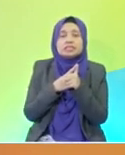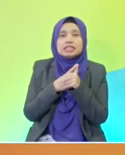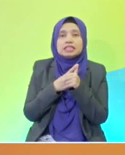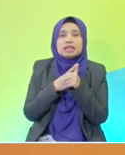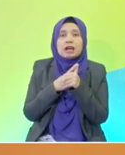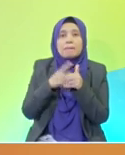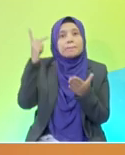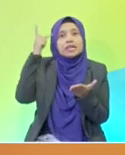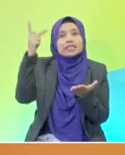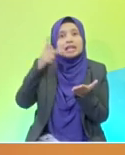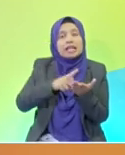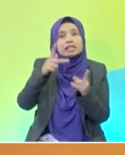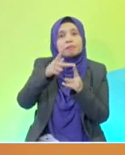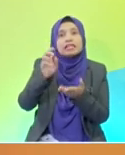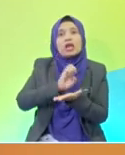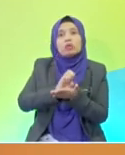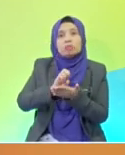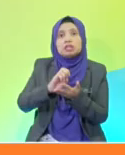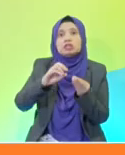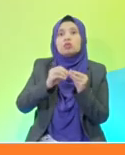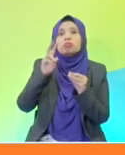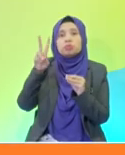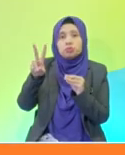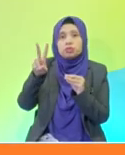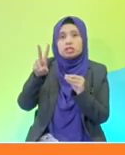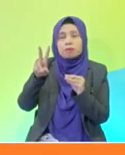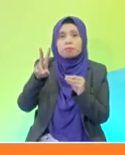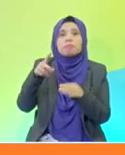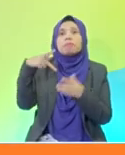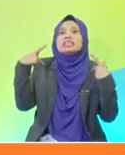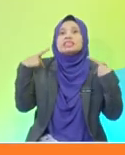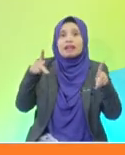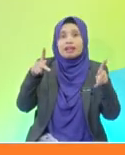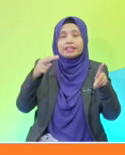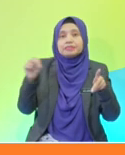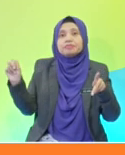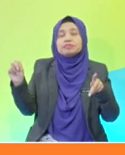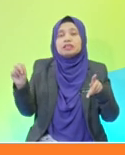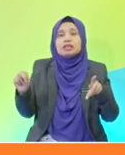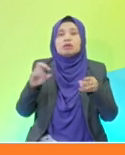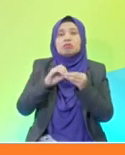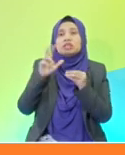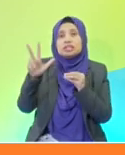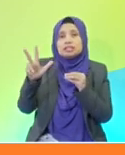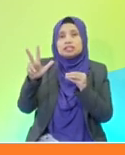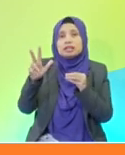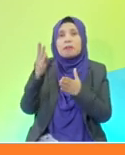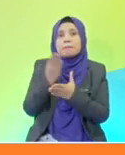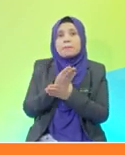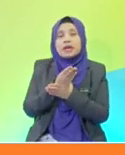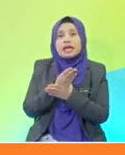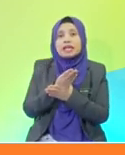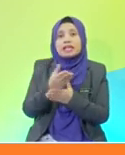1 pengenalan kepada ekonomi yang kedua adalah pasaran yang yang ketiga ialah bank dan